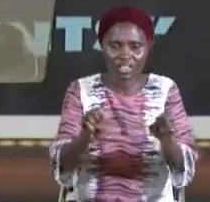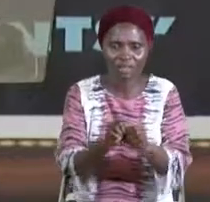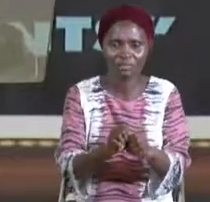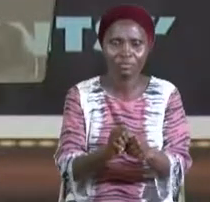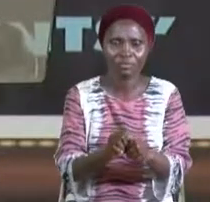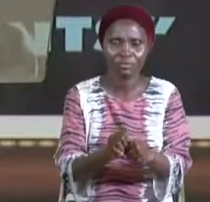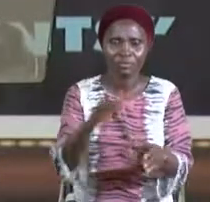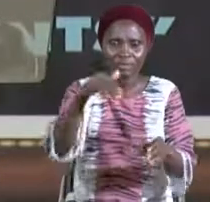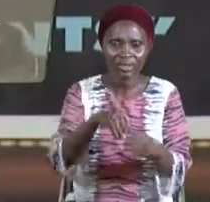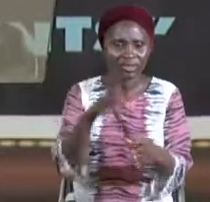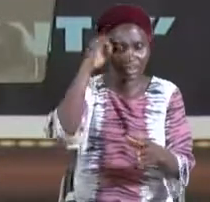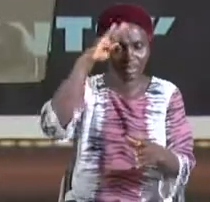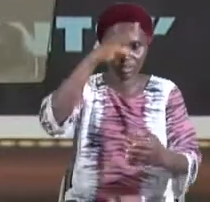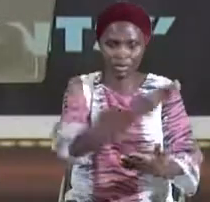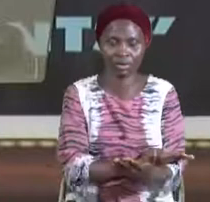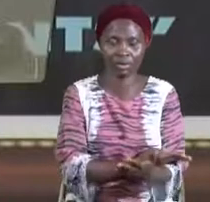Jésus-Christ.